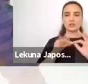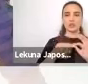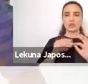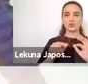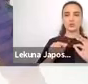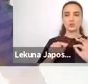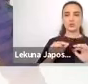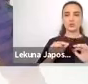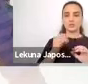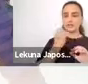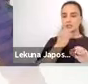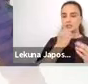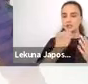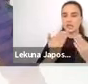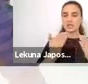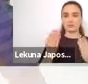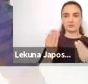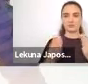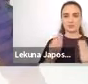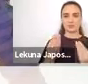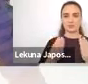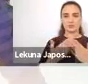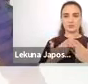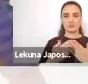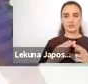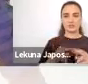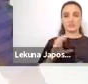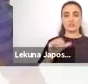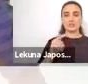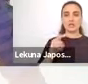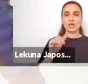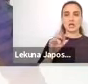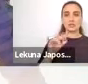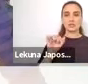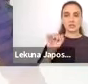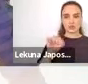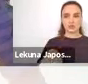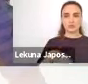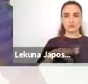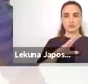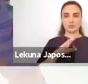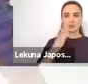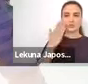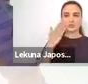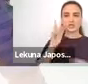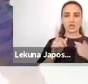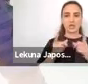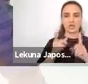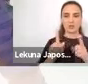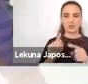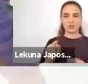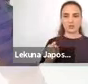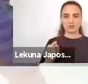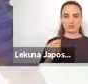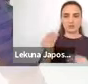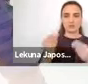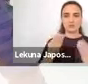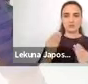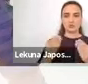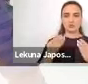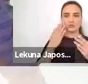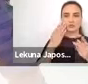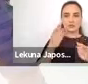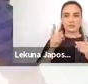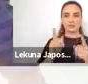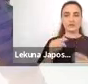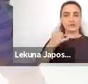საგნით თამაშობს. დავშვათ, ეს საგანი შეიძლება იყოს რეალური სათამაშო, ანუ ნამდვილი